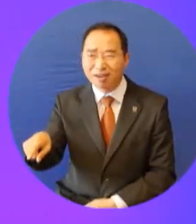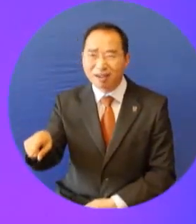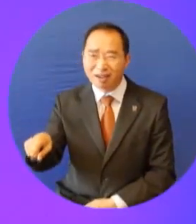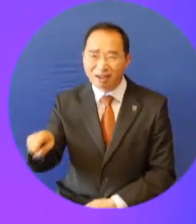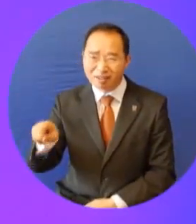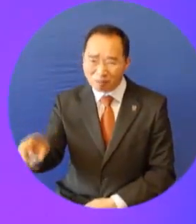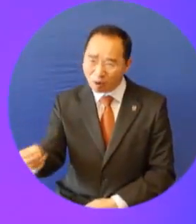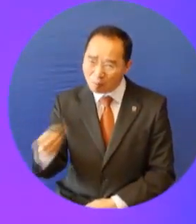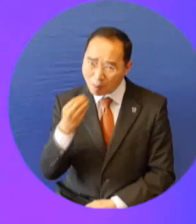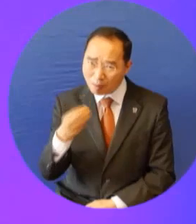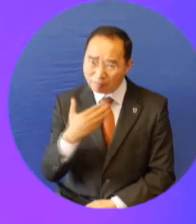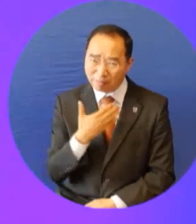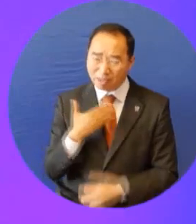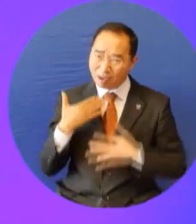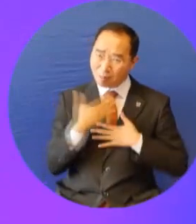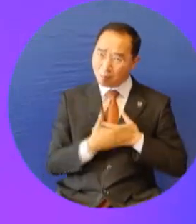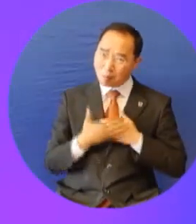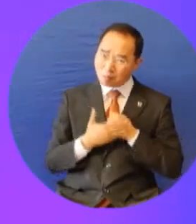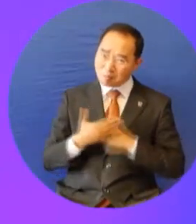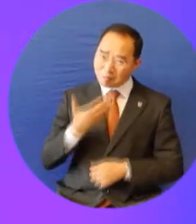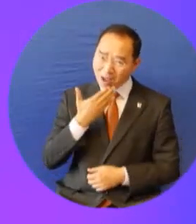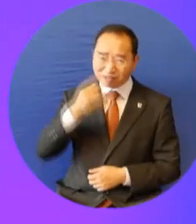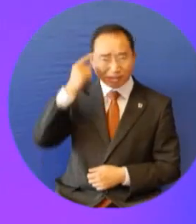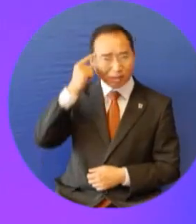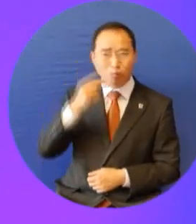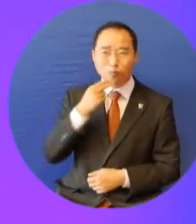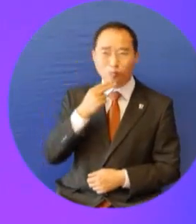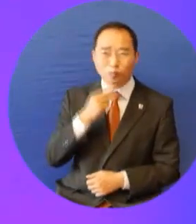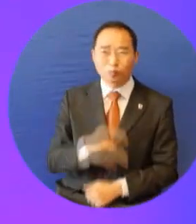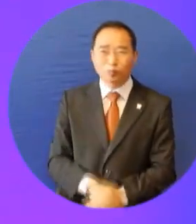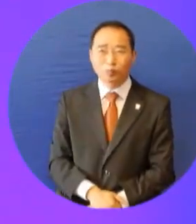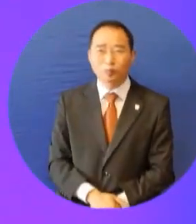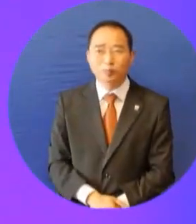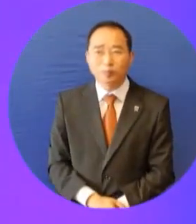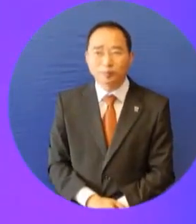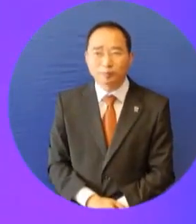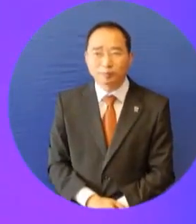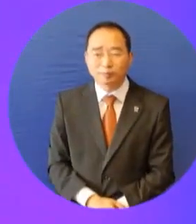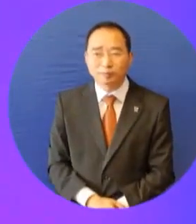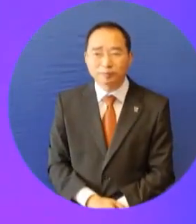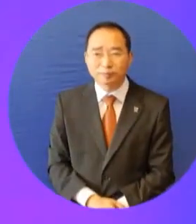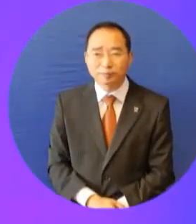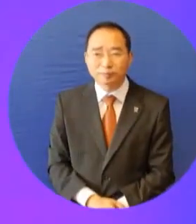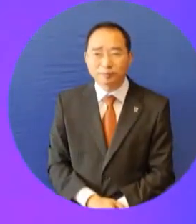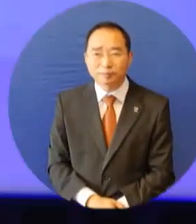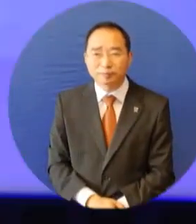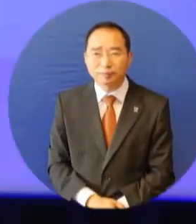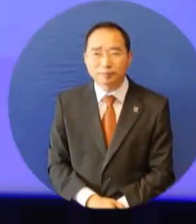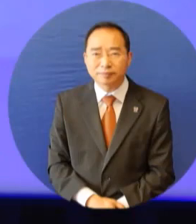그걸 자기 밥상에 올려서 이게 그 나를 지켜주는 것이다라는 생각이 없어요.